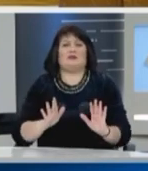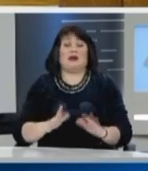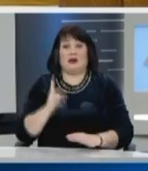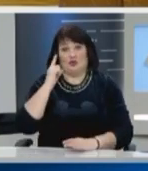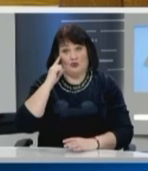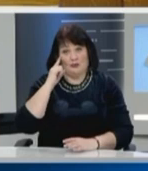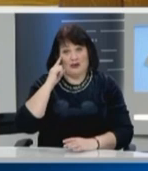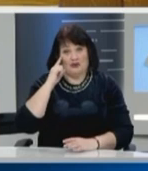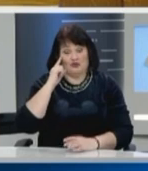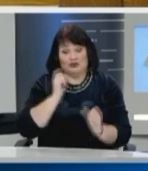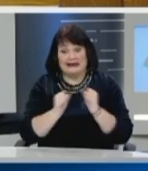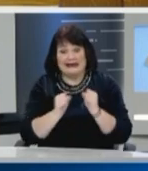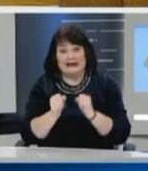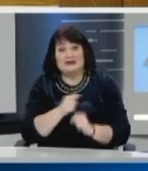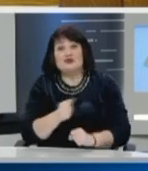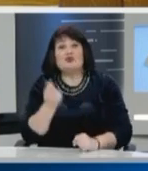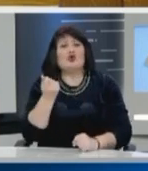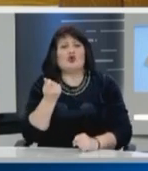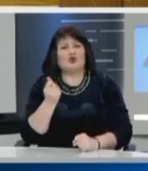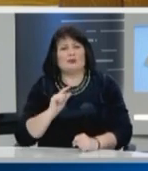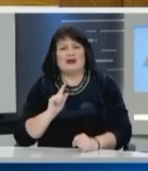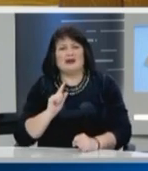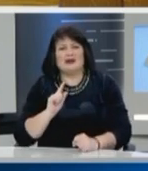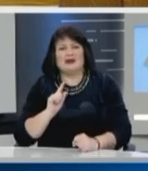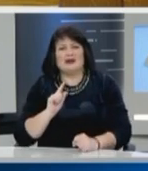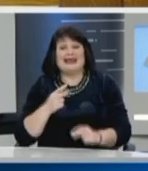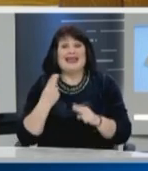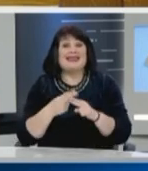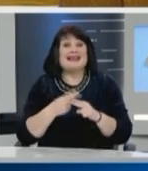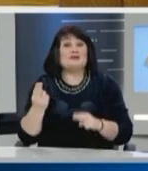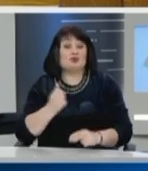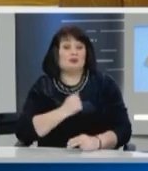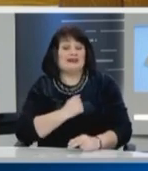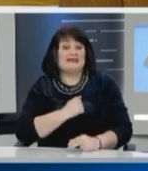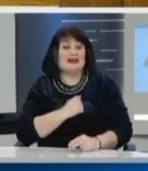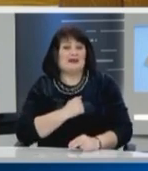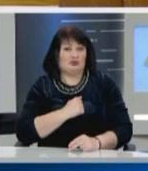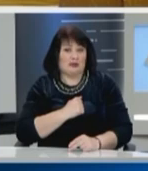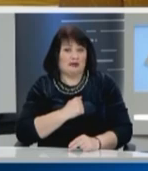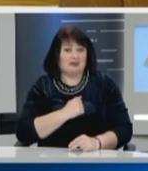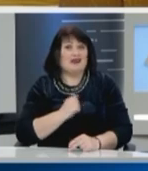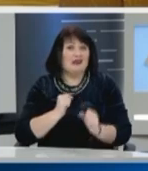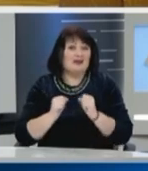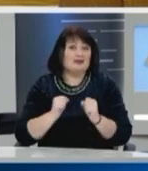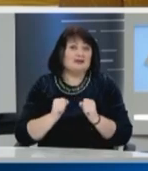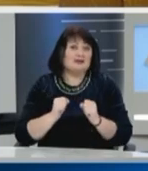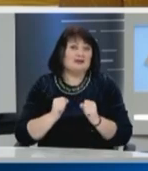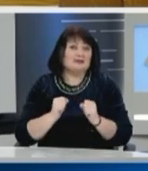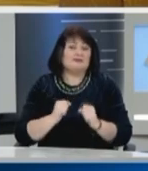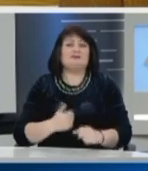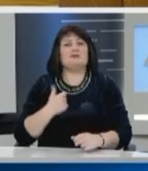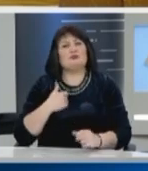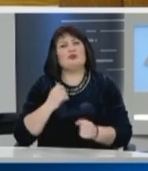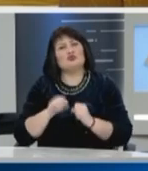Γιατί νομίζω ότι η κρίση δεν ήταν μόνο οικονομική, αλλά και η κρίση θεσμών που βίωσε ο τόπος μας.